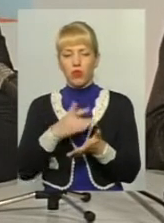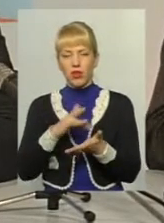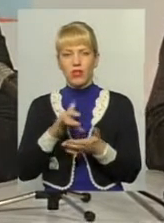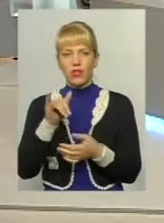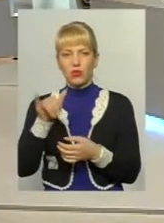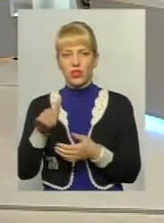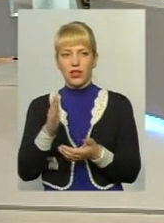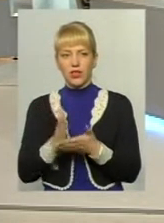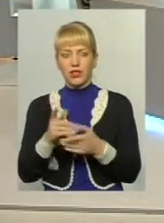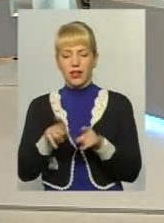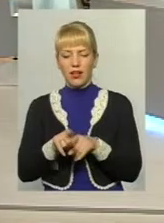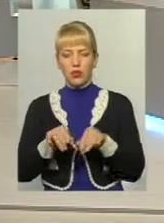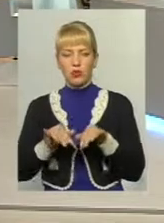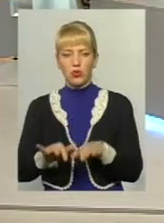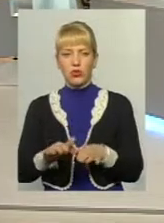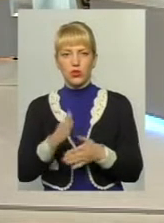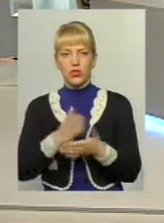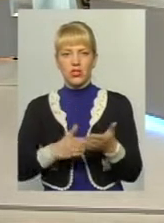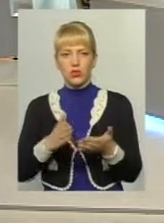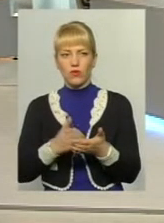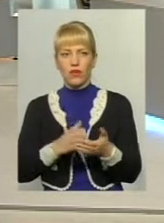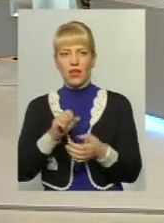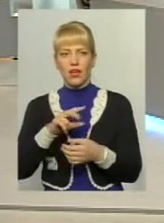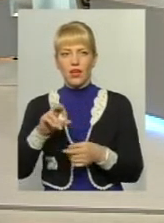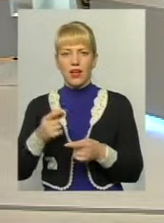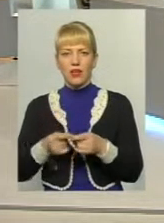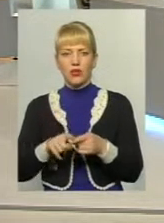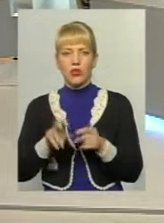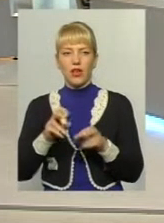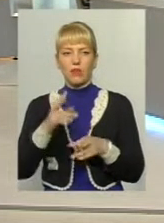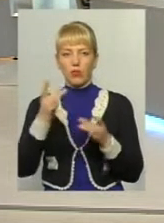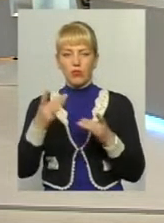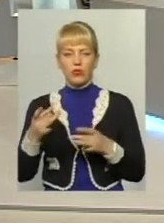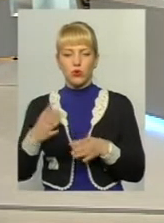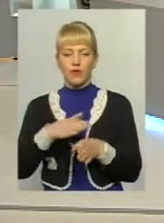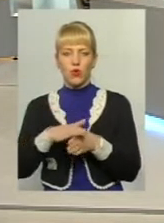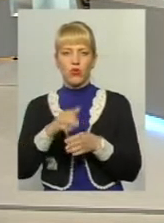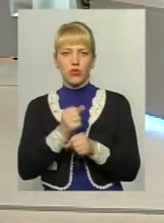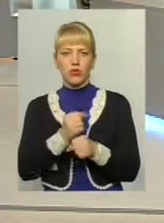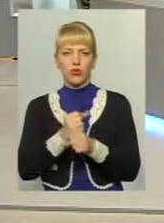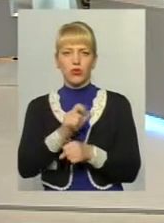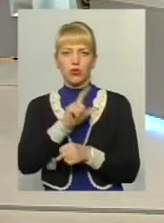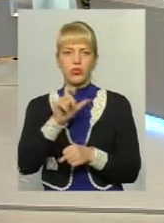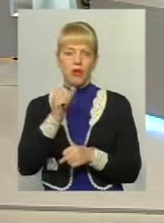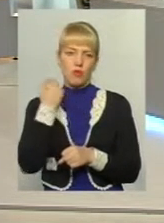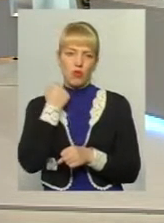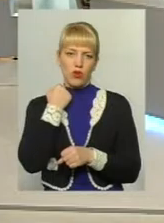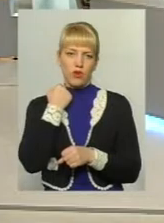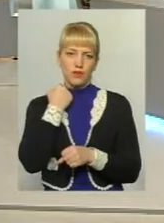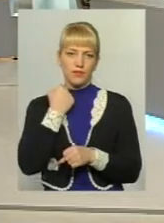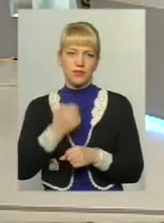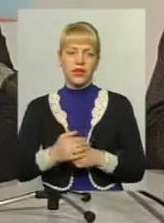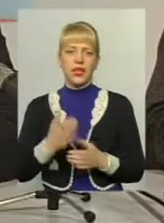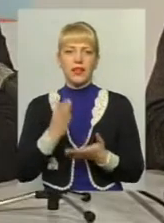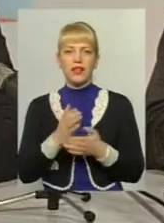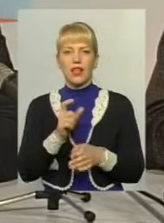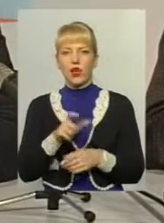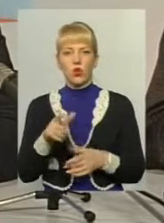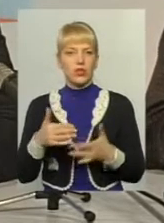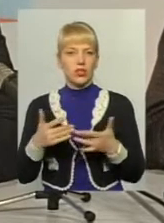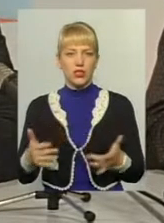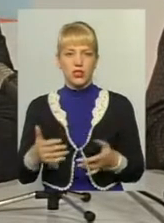можна вирішити. Наприклад, може якийсь бути може роботу якусь виконати, так, з рахунок там цього боргу.